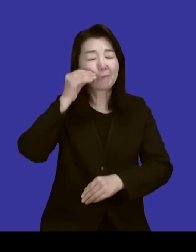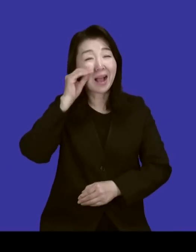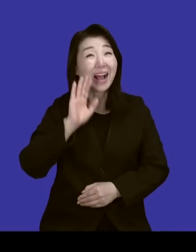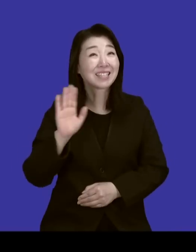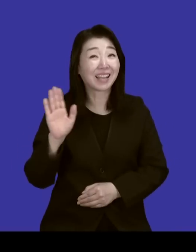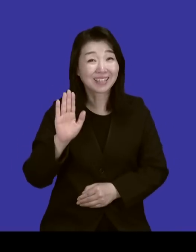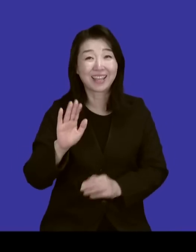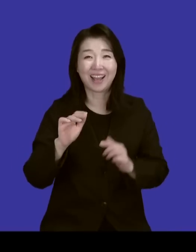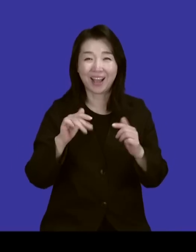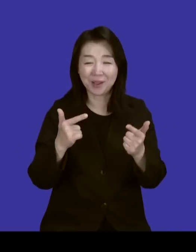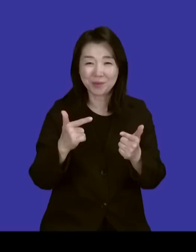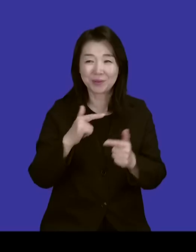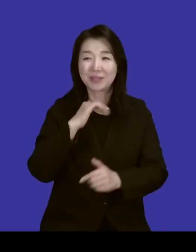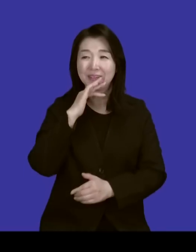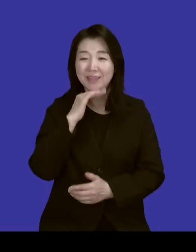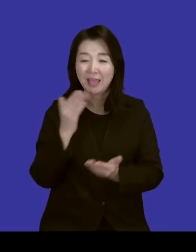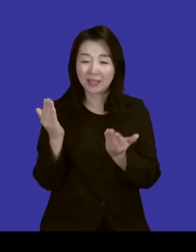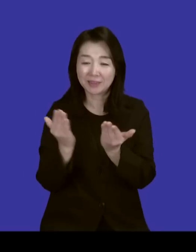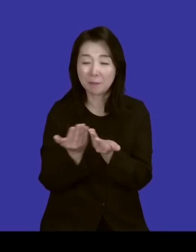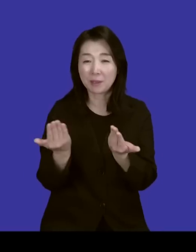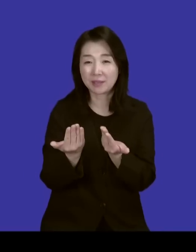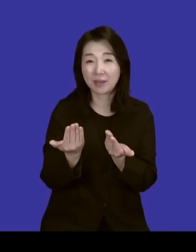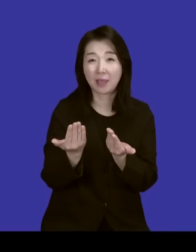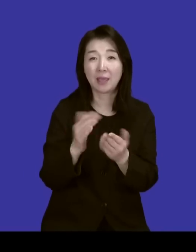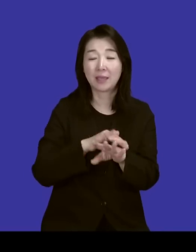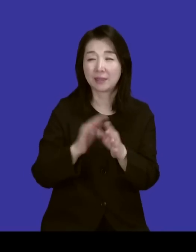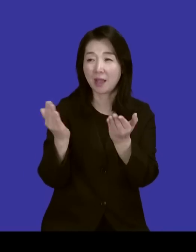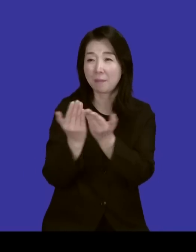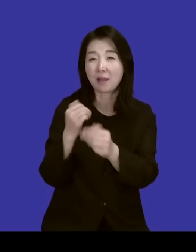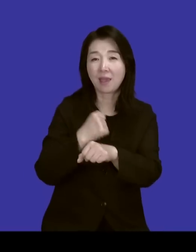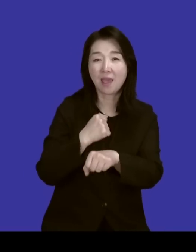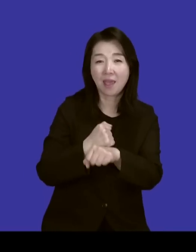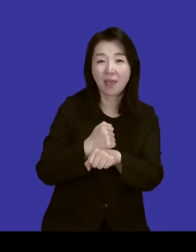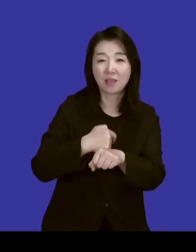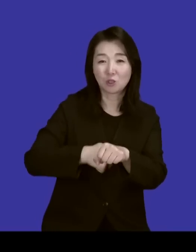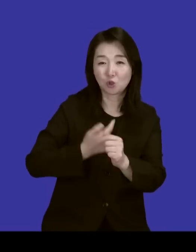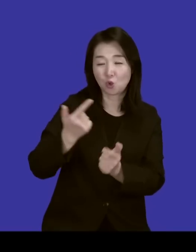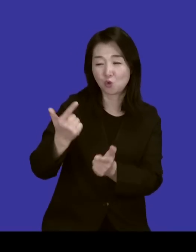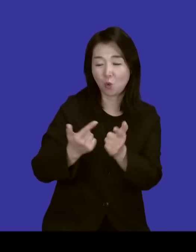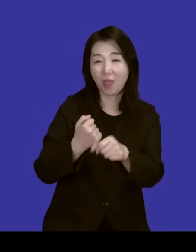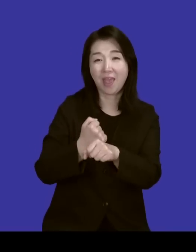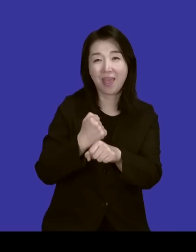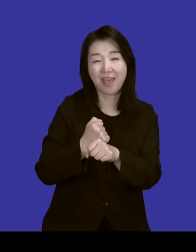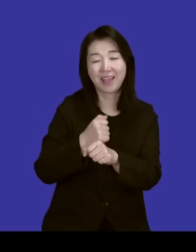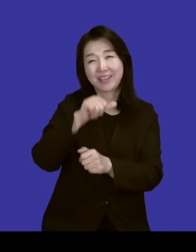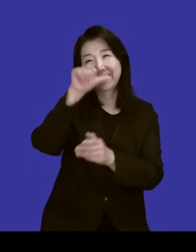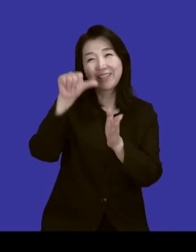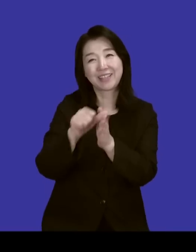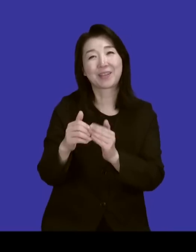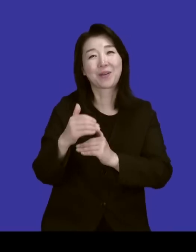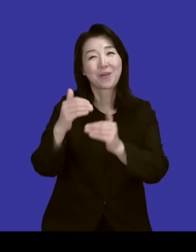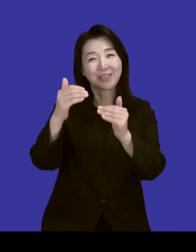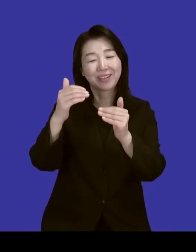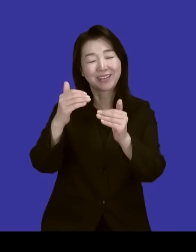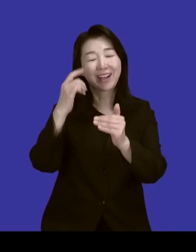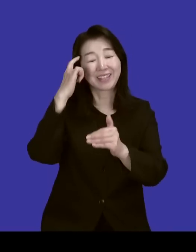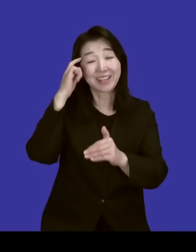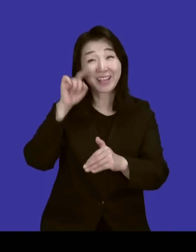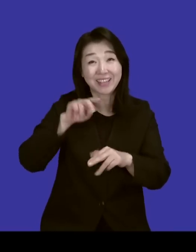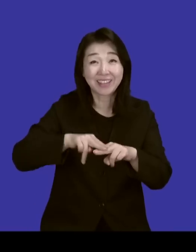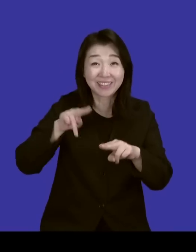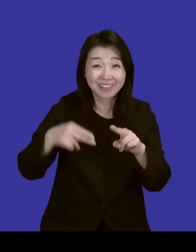나이에 걸맞는 일을 하면서 예. 자기 자신을 조율해 나가는 하나의 인생의 과정이 저는 은퇴라고 생각을